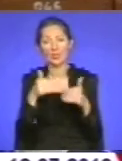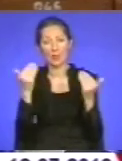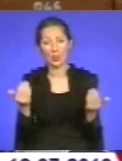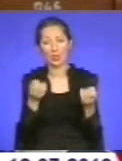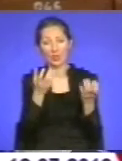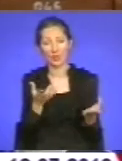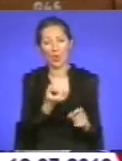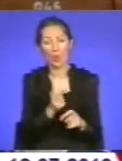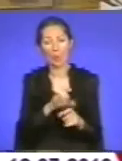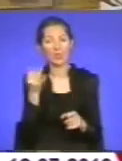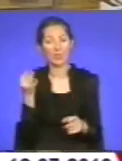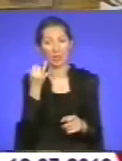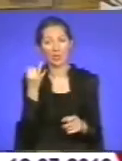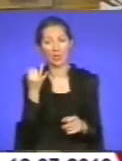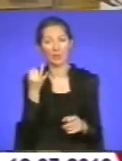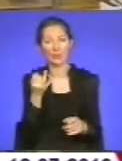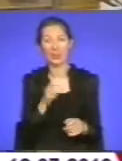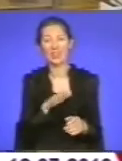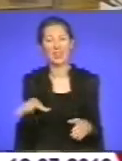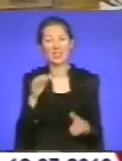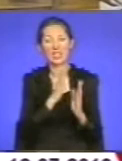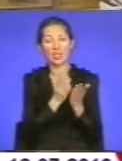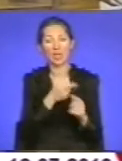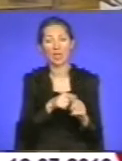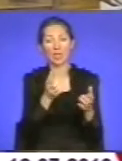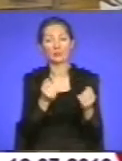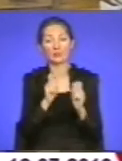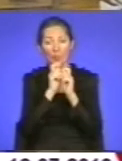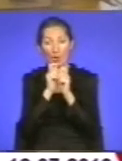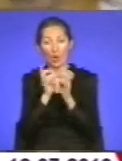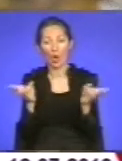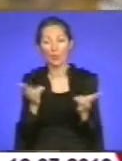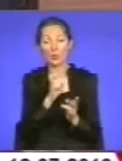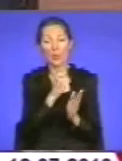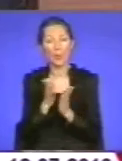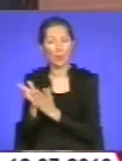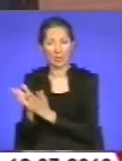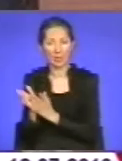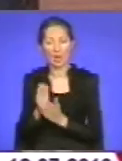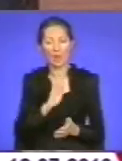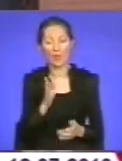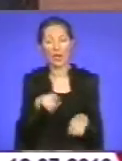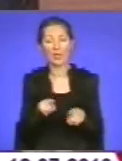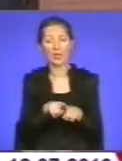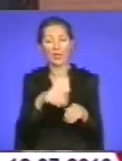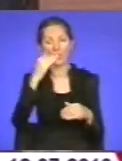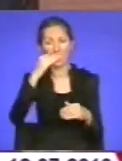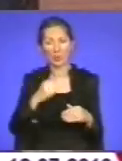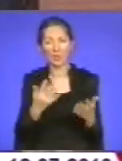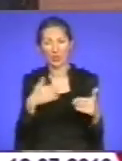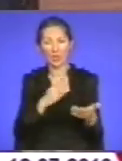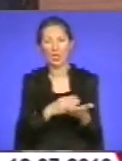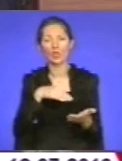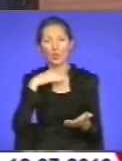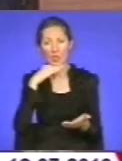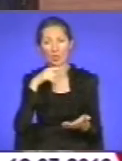звичайно, більш цікавіша. Не всі книжки, які надійшли у подарунок, потрібні бібліотеці. Буває, таких на полицях уже є